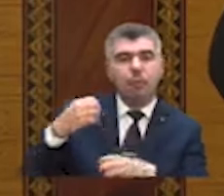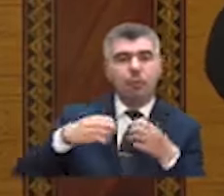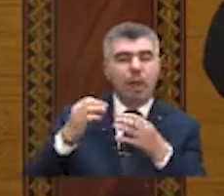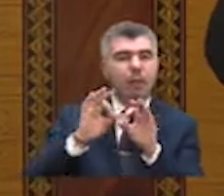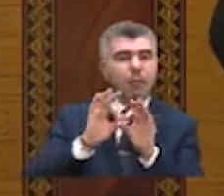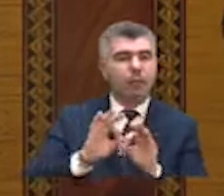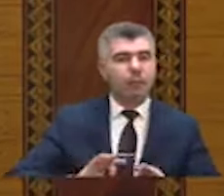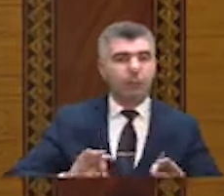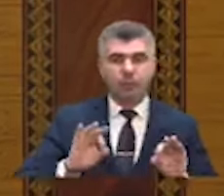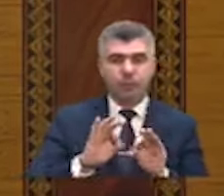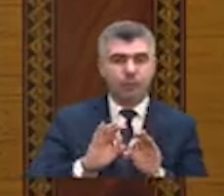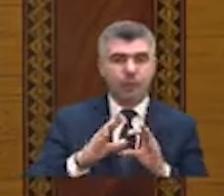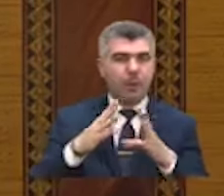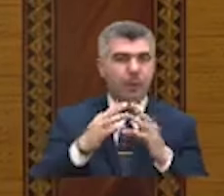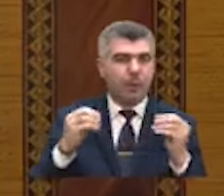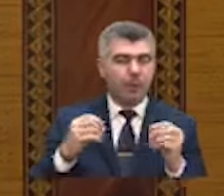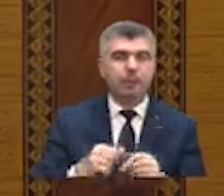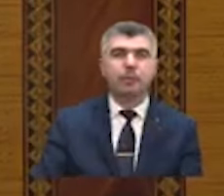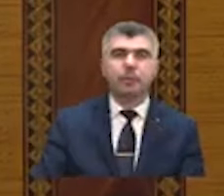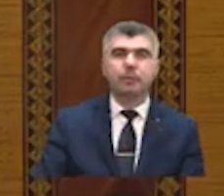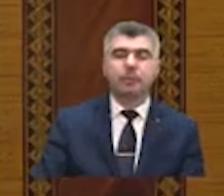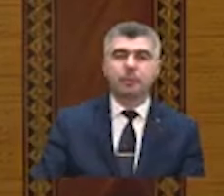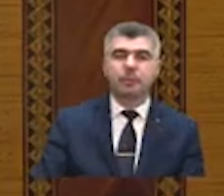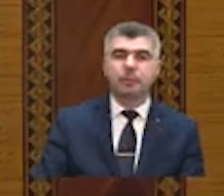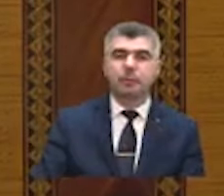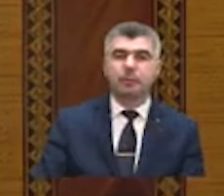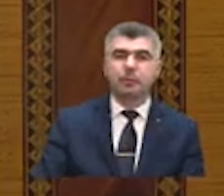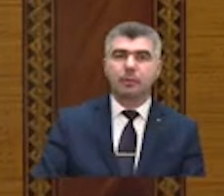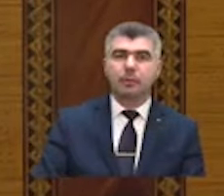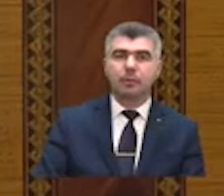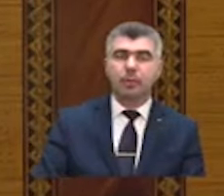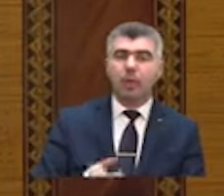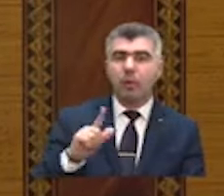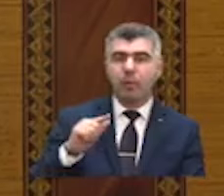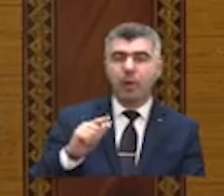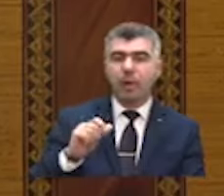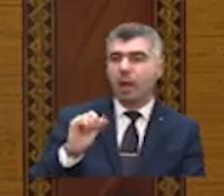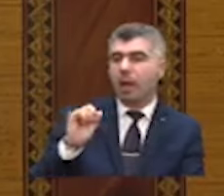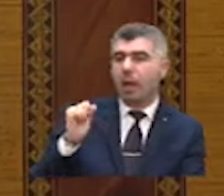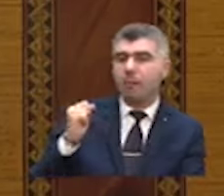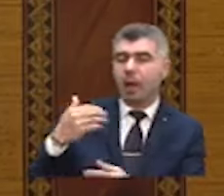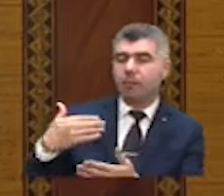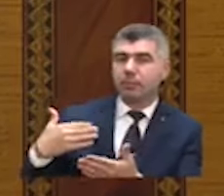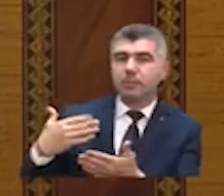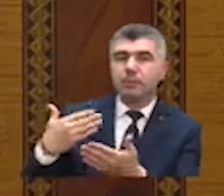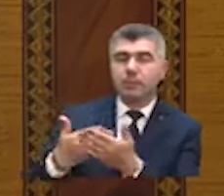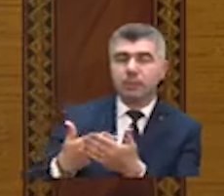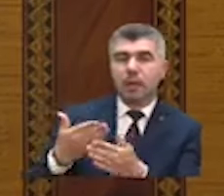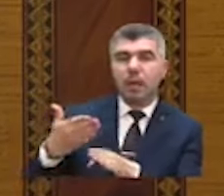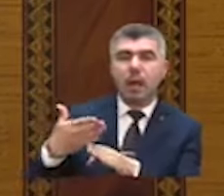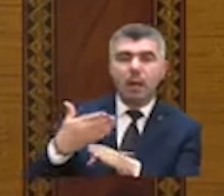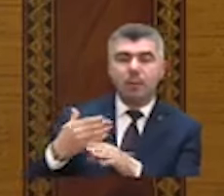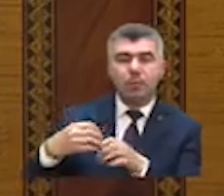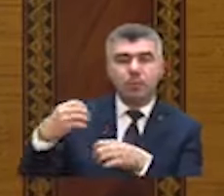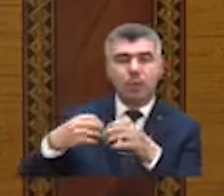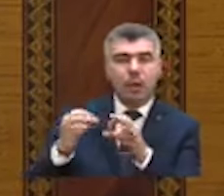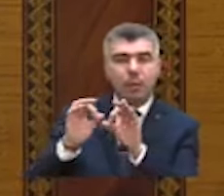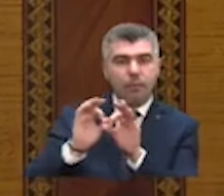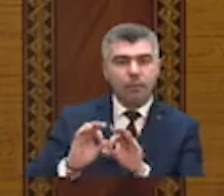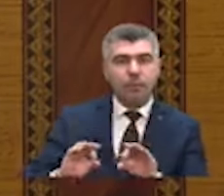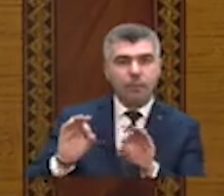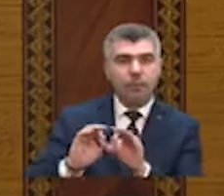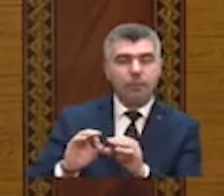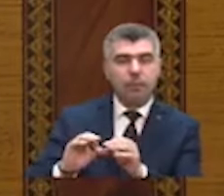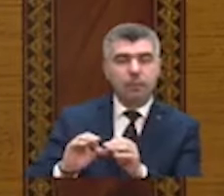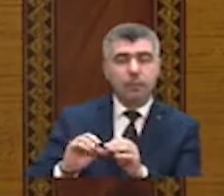ديال الجفاف و سنوات ديال الجفاف اللي كانوا قبل وهذا التراكم